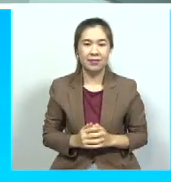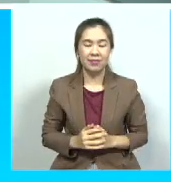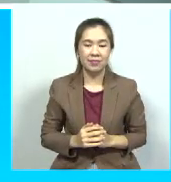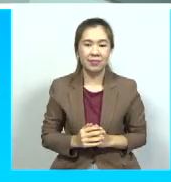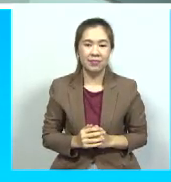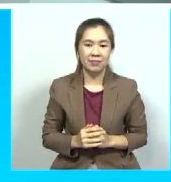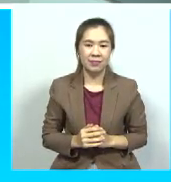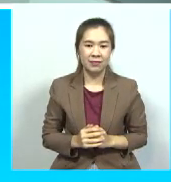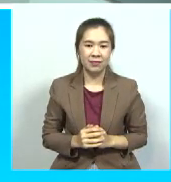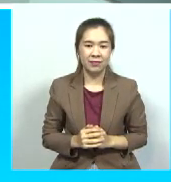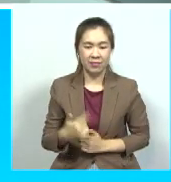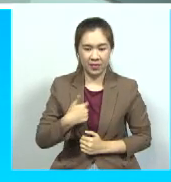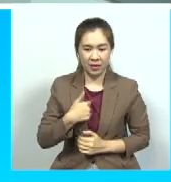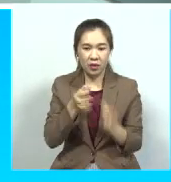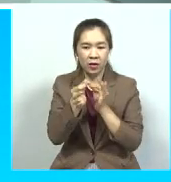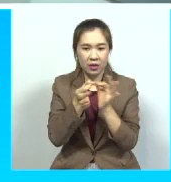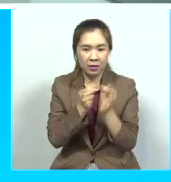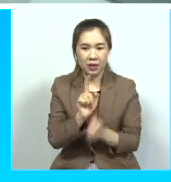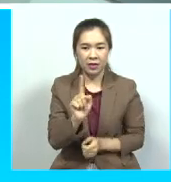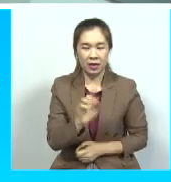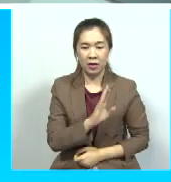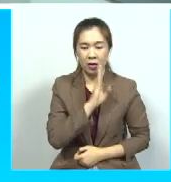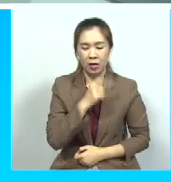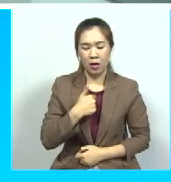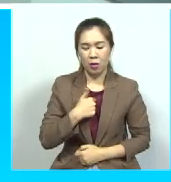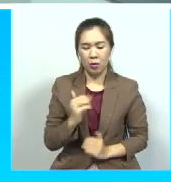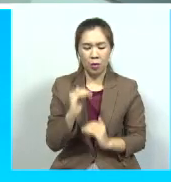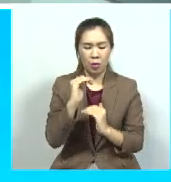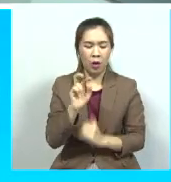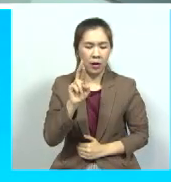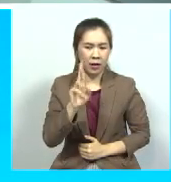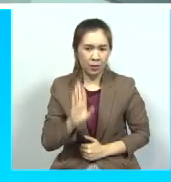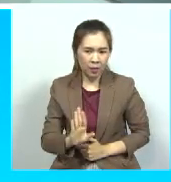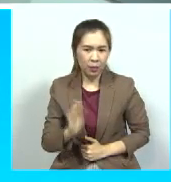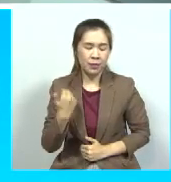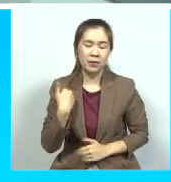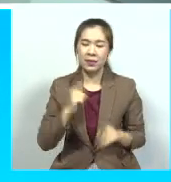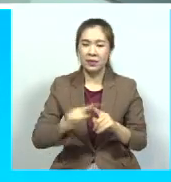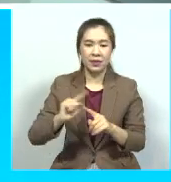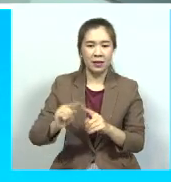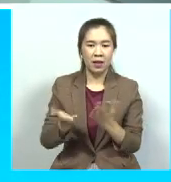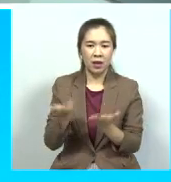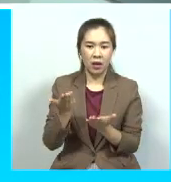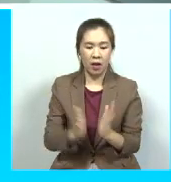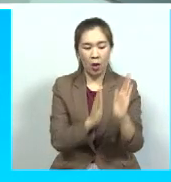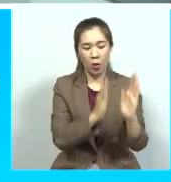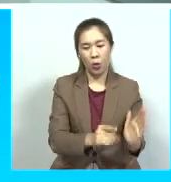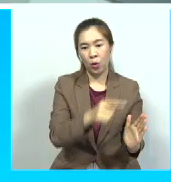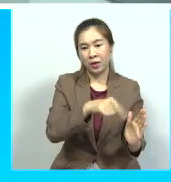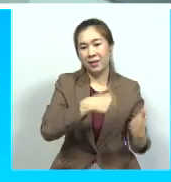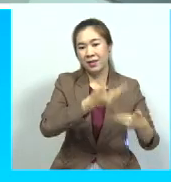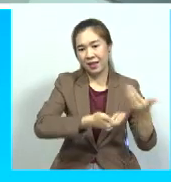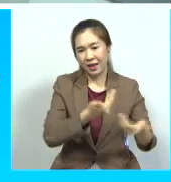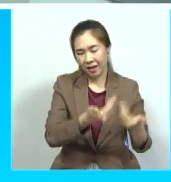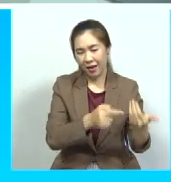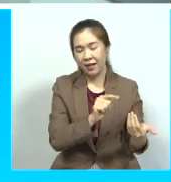ครับอันนี้ที่ผมจะเรียนอีกทีว่าไม่ว่าเราจะออกมาตรการ e-payment หรือไม่เนี่ยนะครับผู้ประกอบการค้าออนไลน์หรือผู้ประกอบ